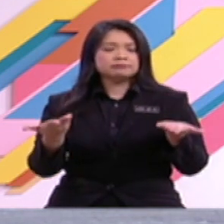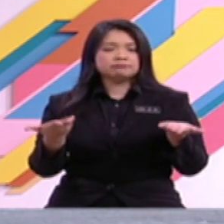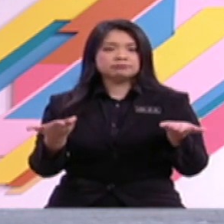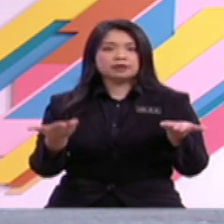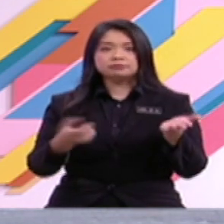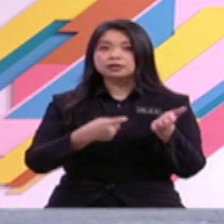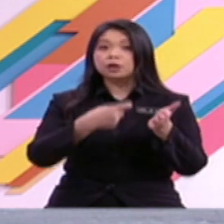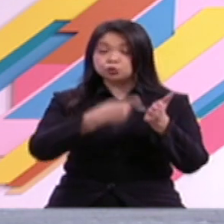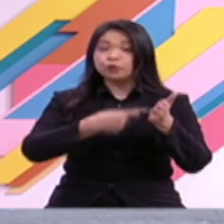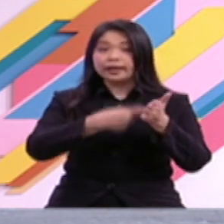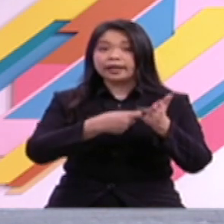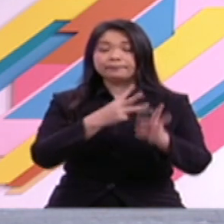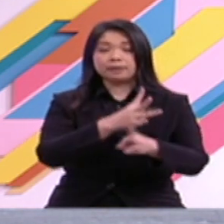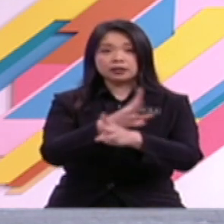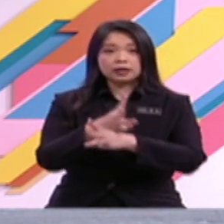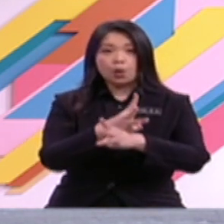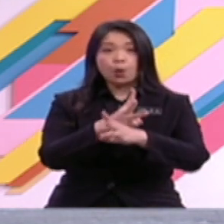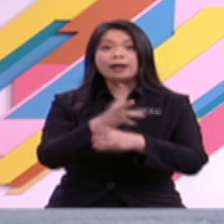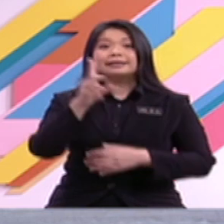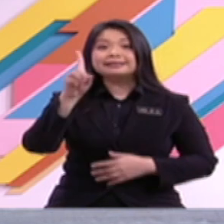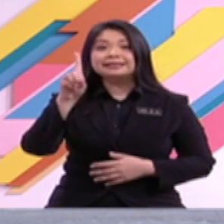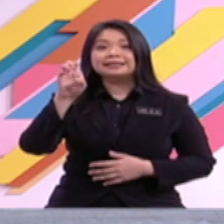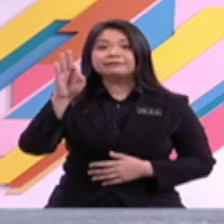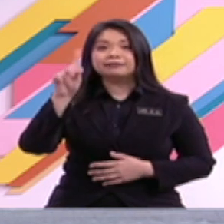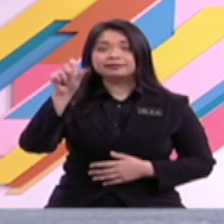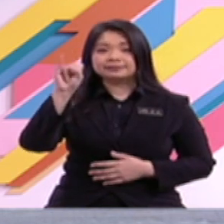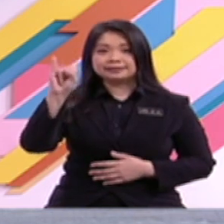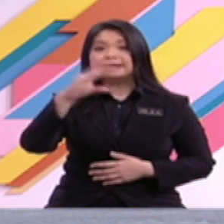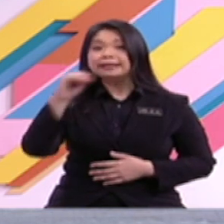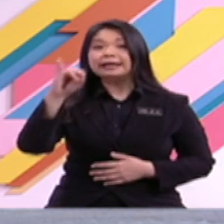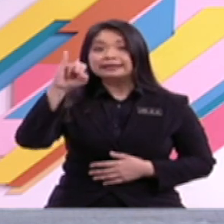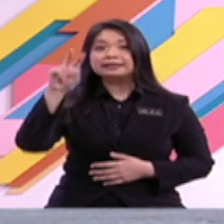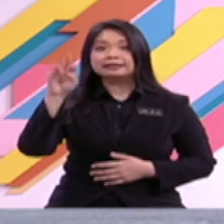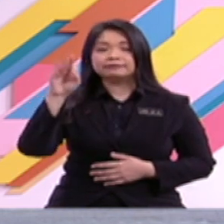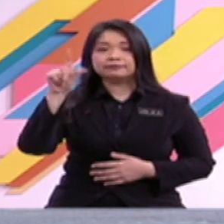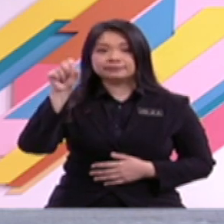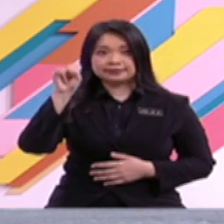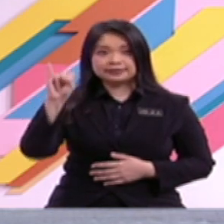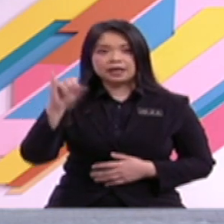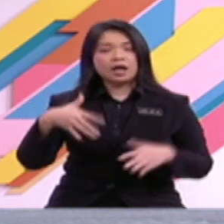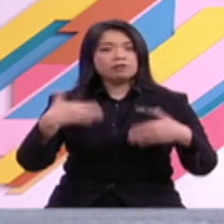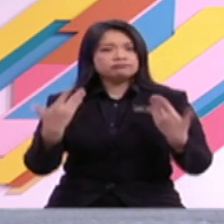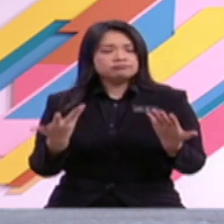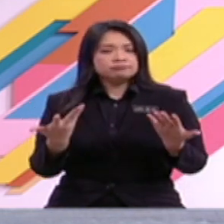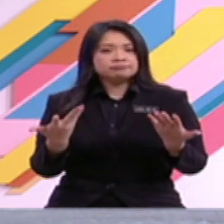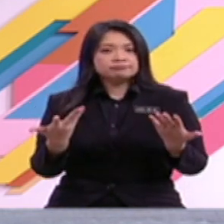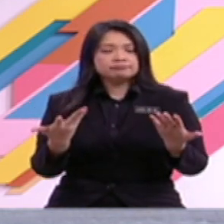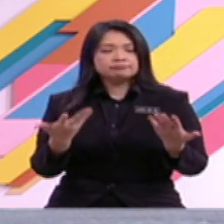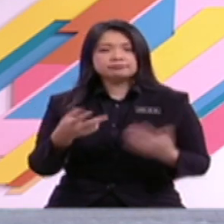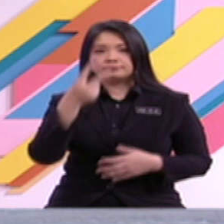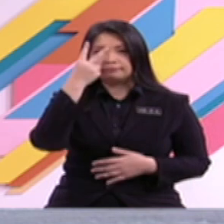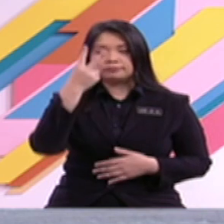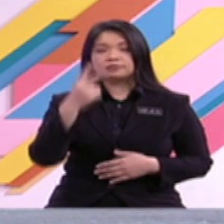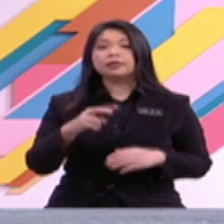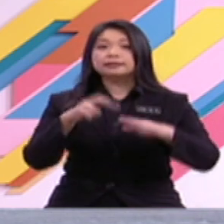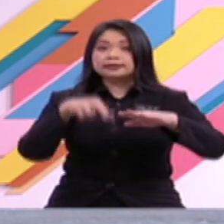ngawas deflasi dan juga nak kawan inflasi kita ambil yang naik dan turun